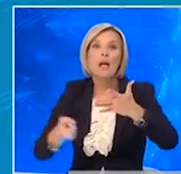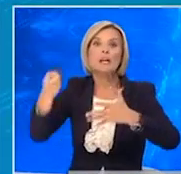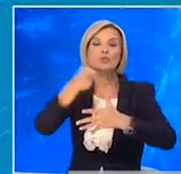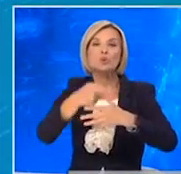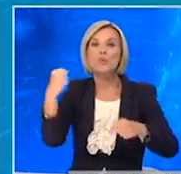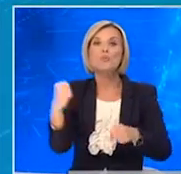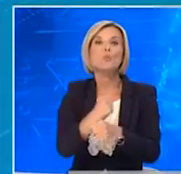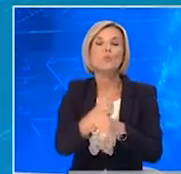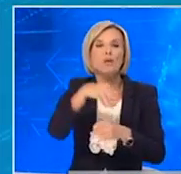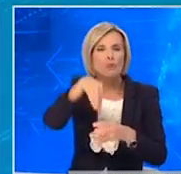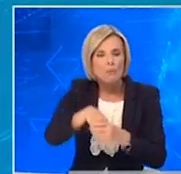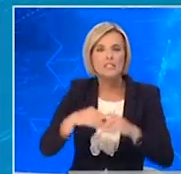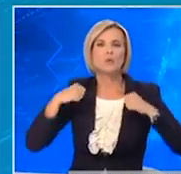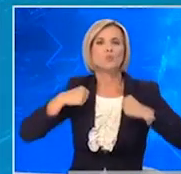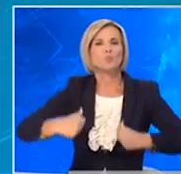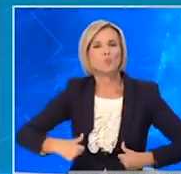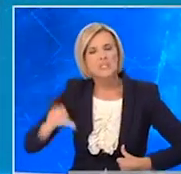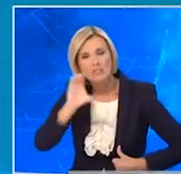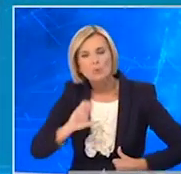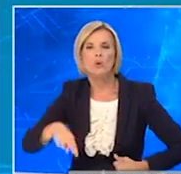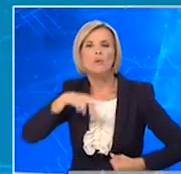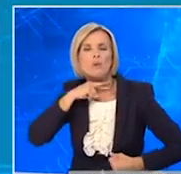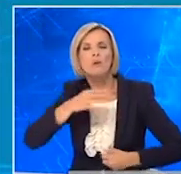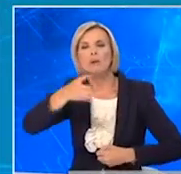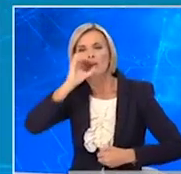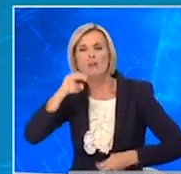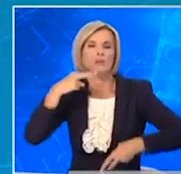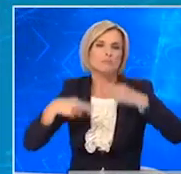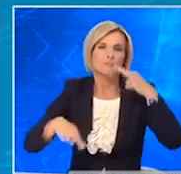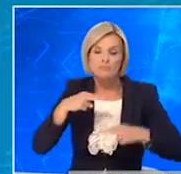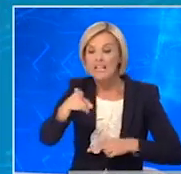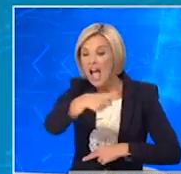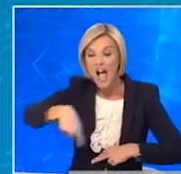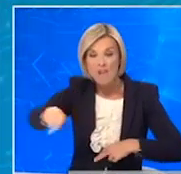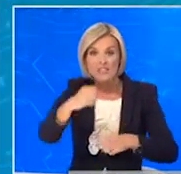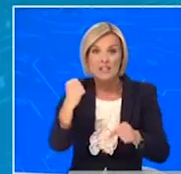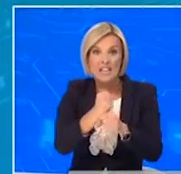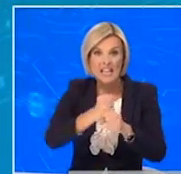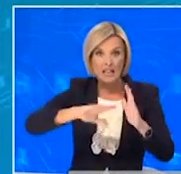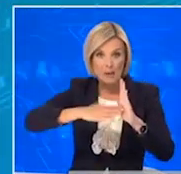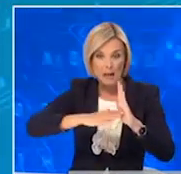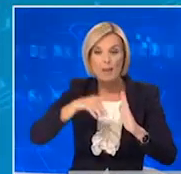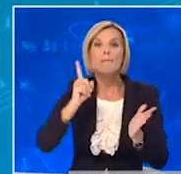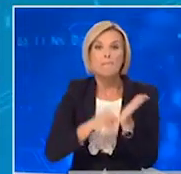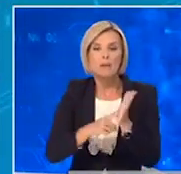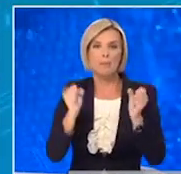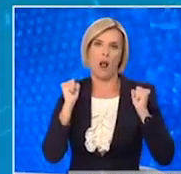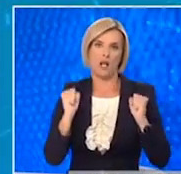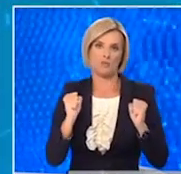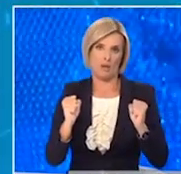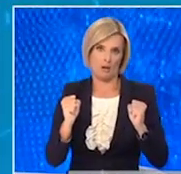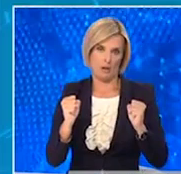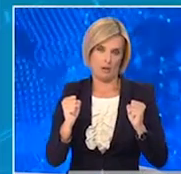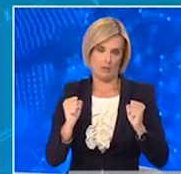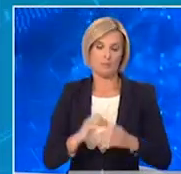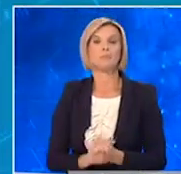τομέα είτε του τουρισμού είτε της εστίασης. Μας ενδιαφέρει οι εργαζόμενοι μας να παραμείνουν ασφαλείς και το βασικότερο από όλα αυτά που συζητάμε